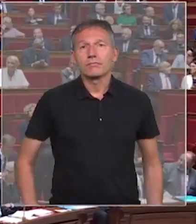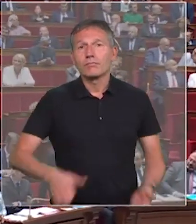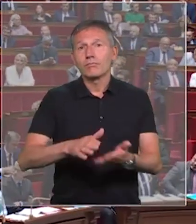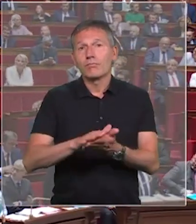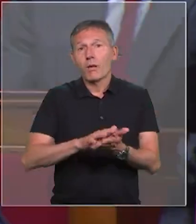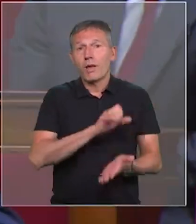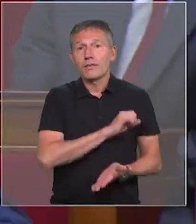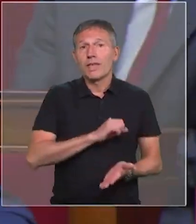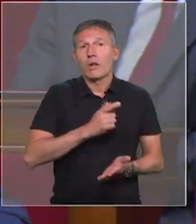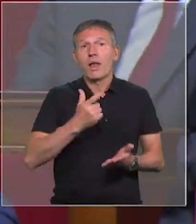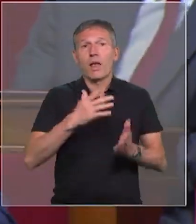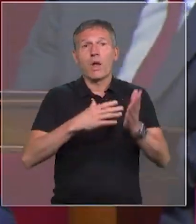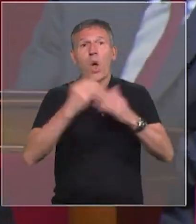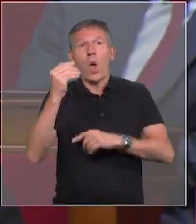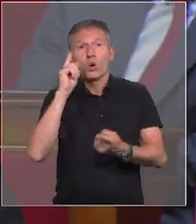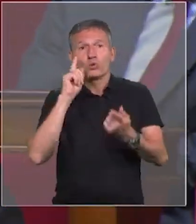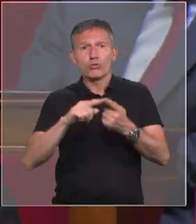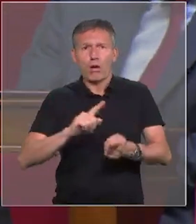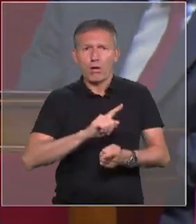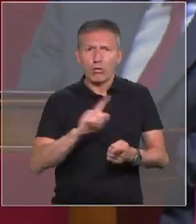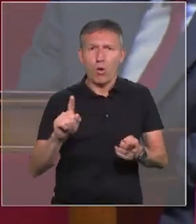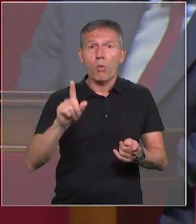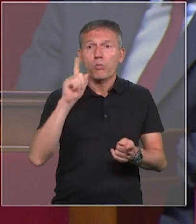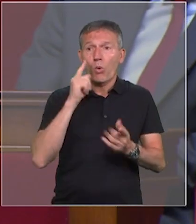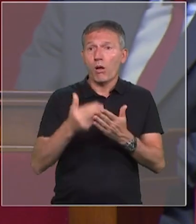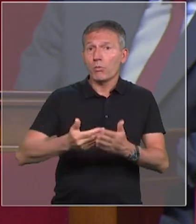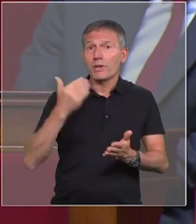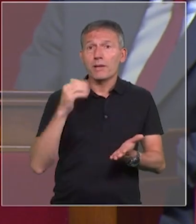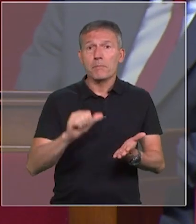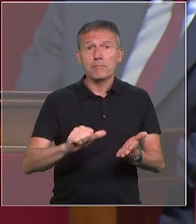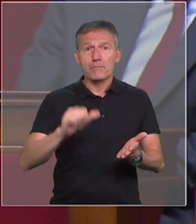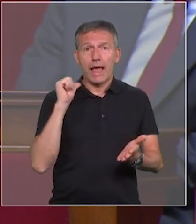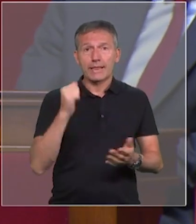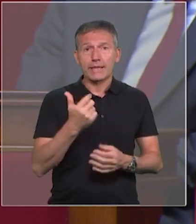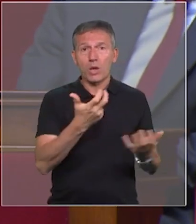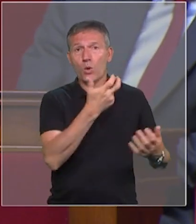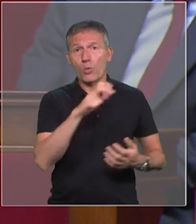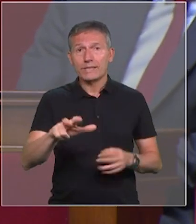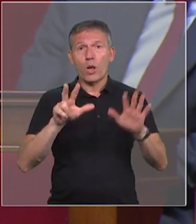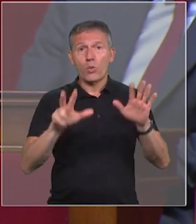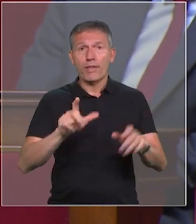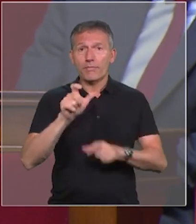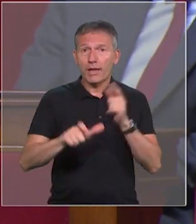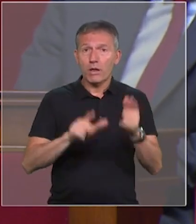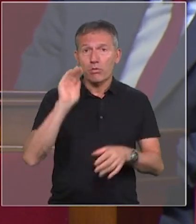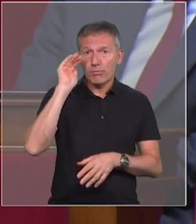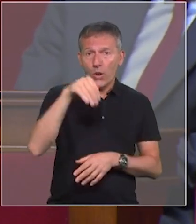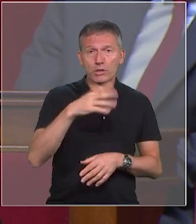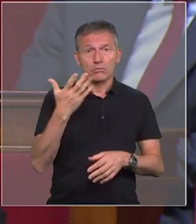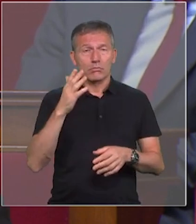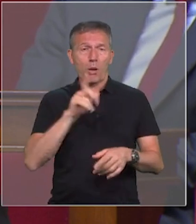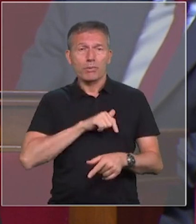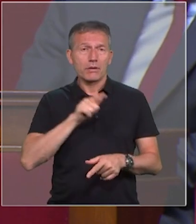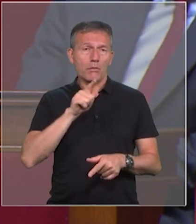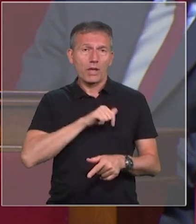C'est tout sauf hors sujet, chers collègues, parce que depuis mardi dernier, ce sont bien 808 policiers, pompiers et gendarmes qui ont été